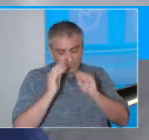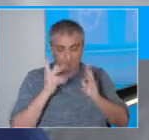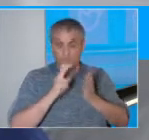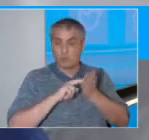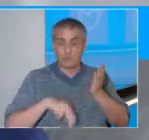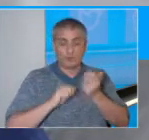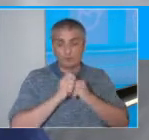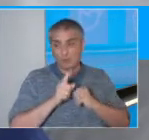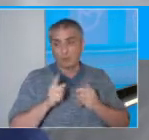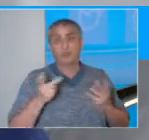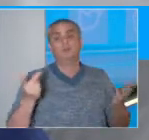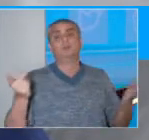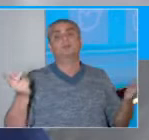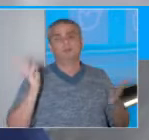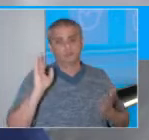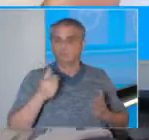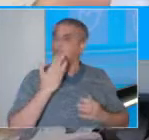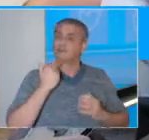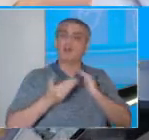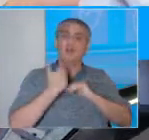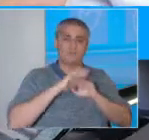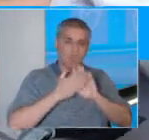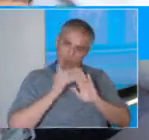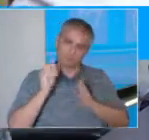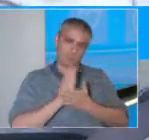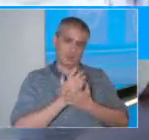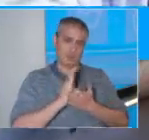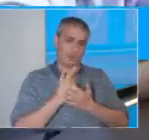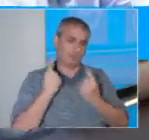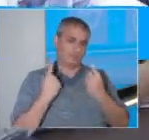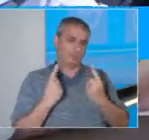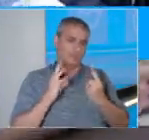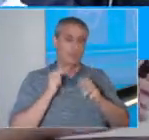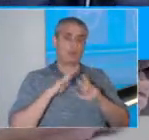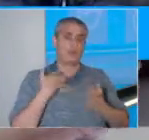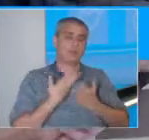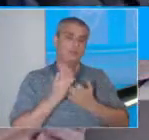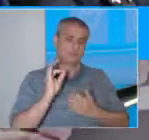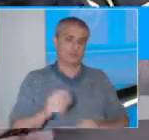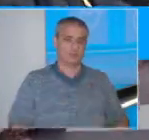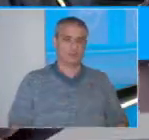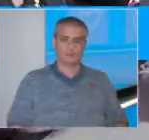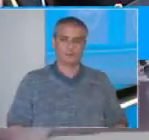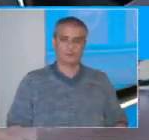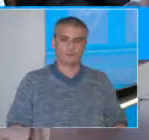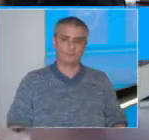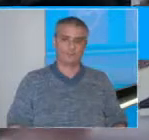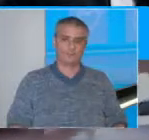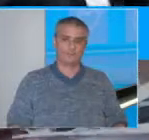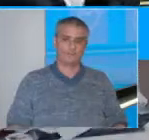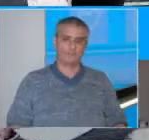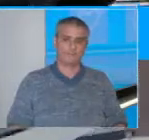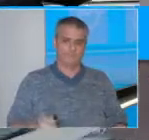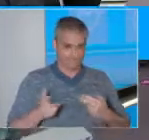לפרוש או לא, זה הוא צריך להיות עם ישראל לפני הכל, הוא צריך להחליט עם עצמו מה המצב שלו. אנחנו רואים את